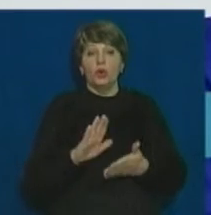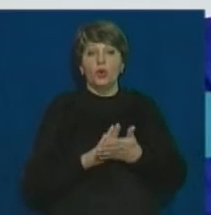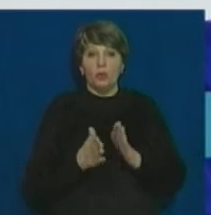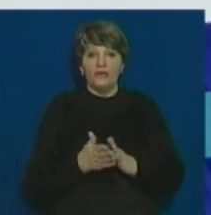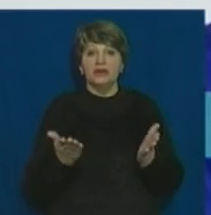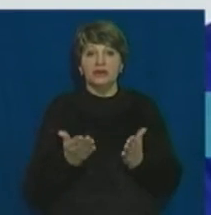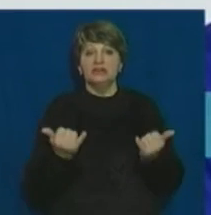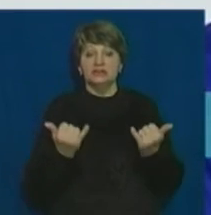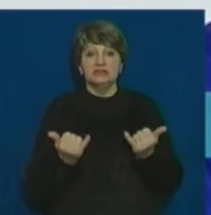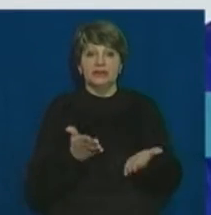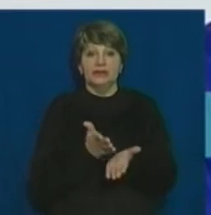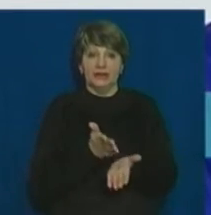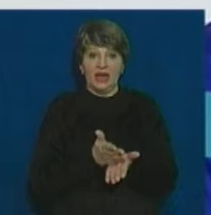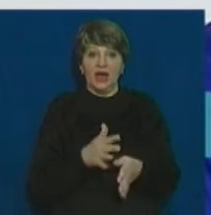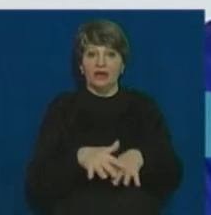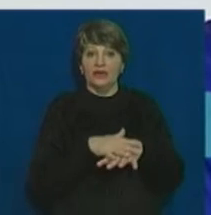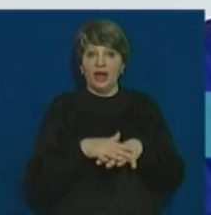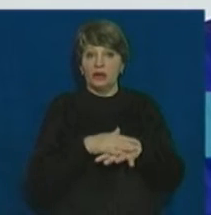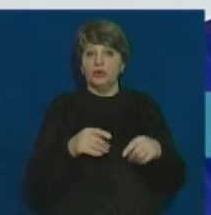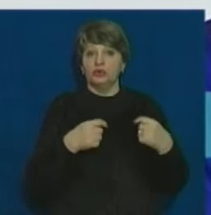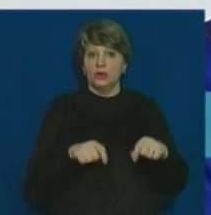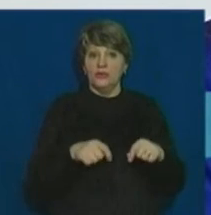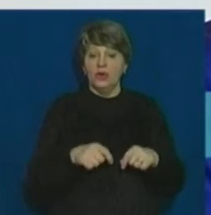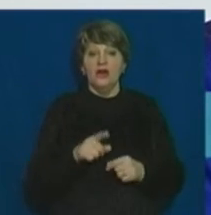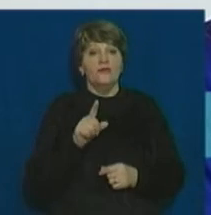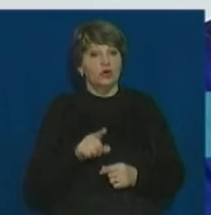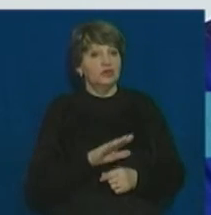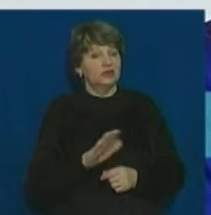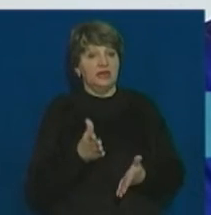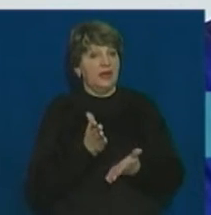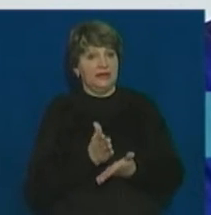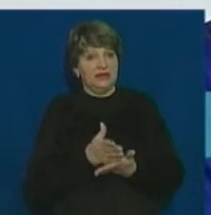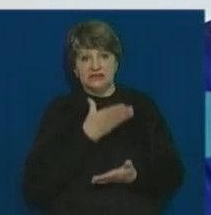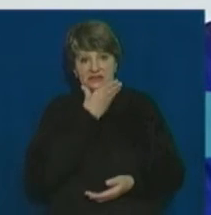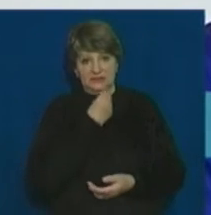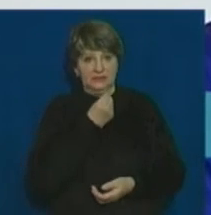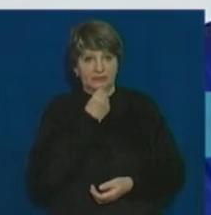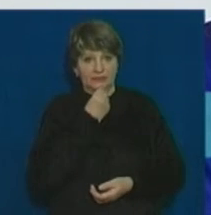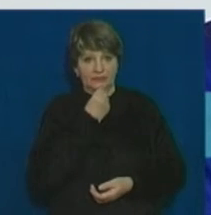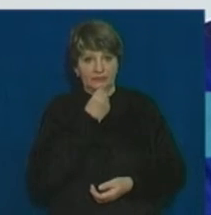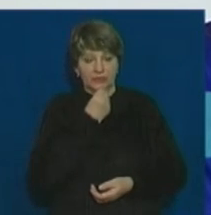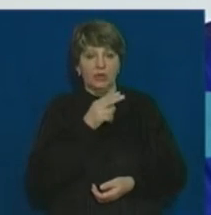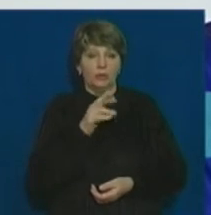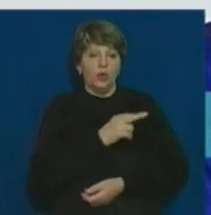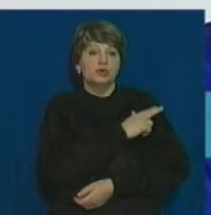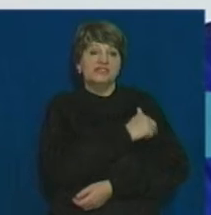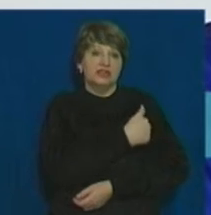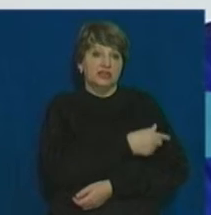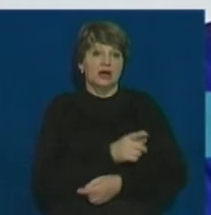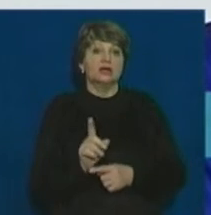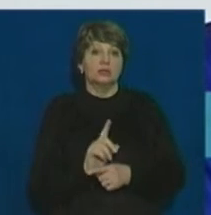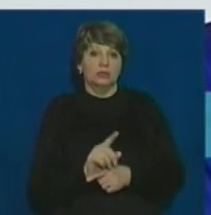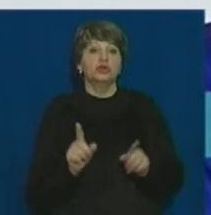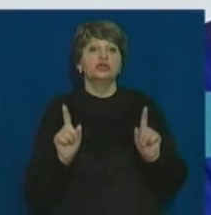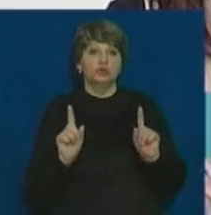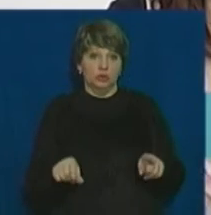зараз відбувається цей ярмарок, торгівля, вони не є естетичними і навіть по санітарним нормам, я думаю, там мають